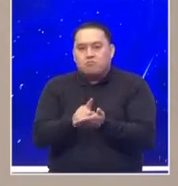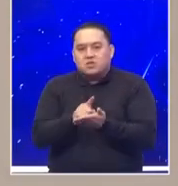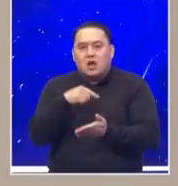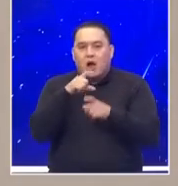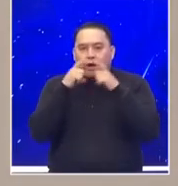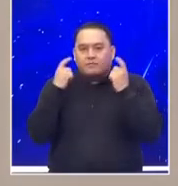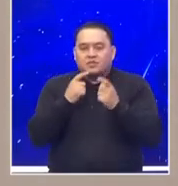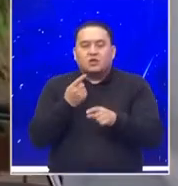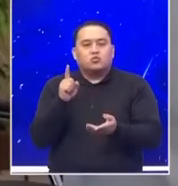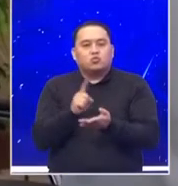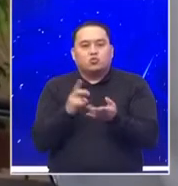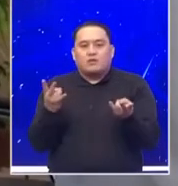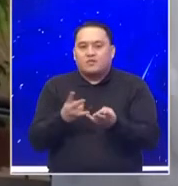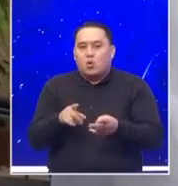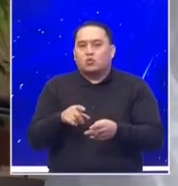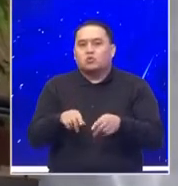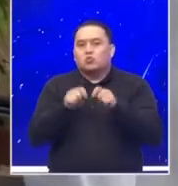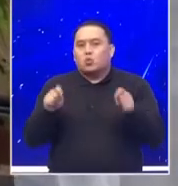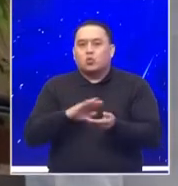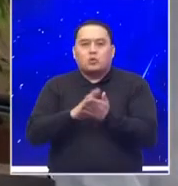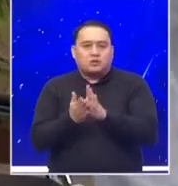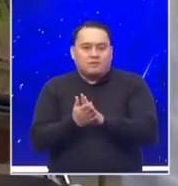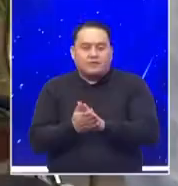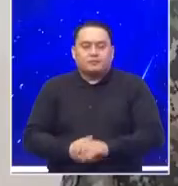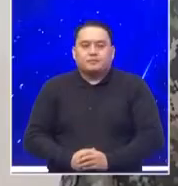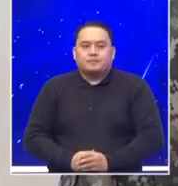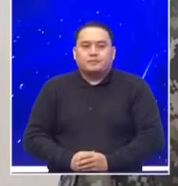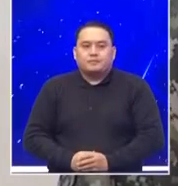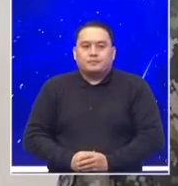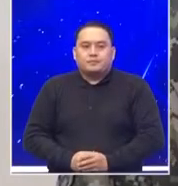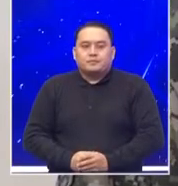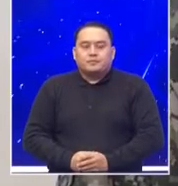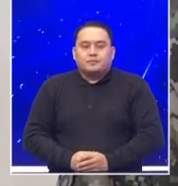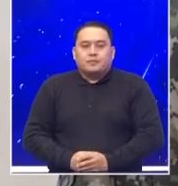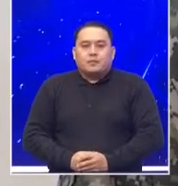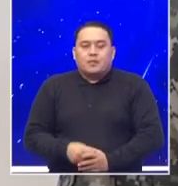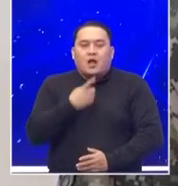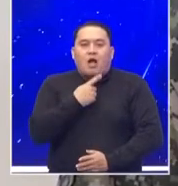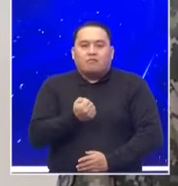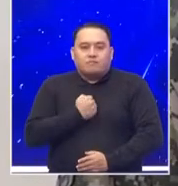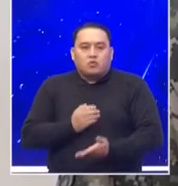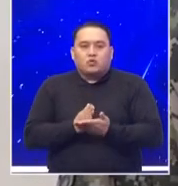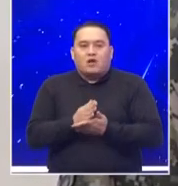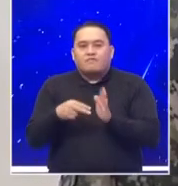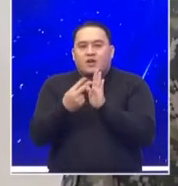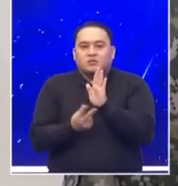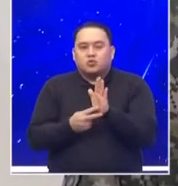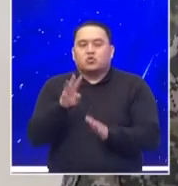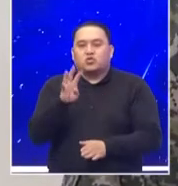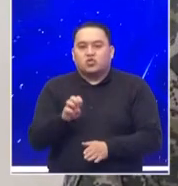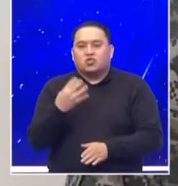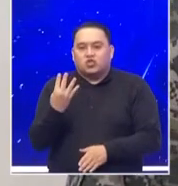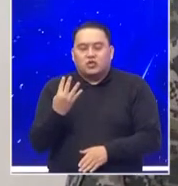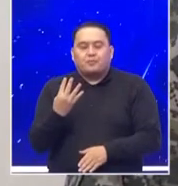антисептика словом для избирателей созданы все условия хожу службу войсковой части 18 404